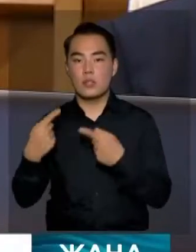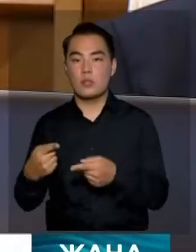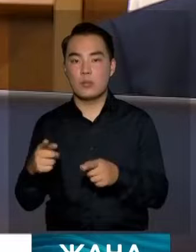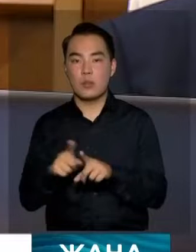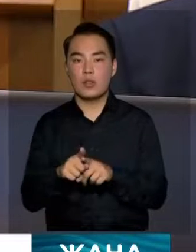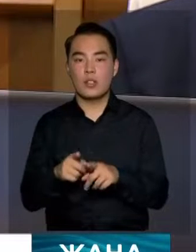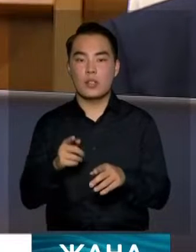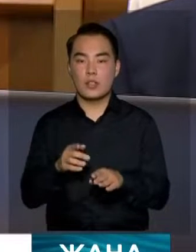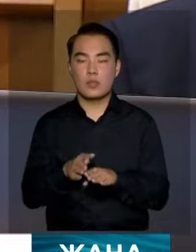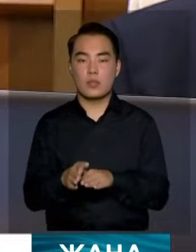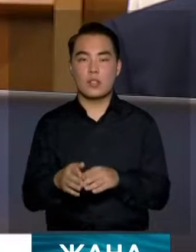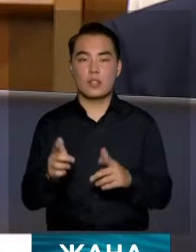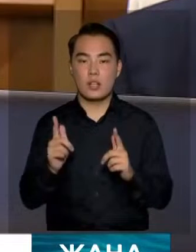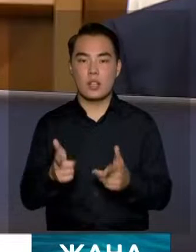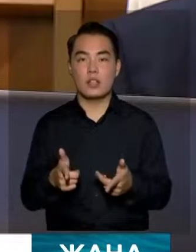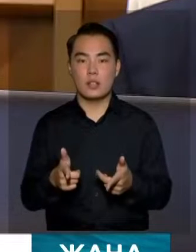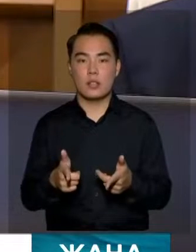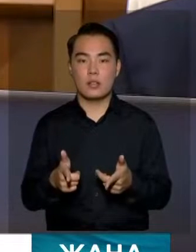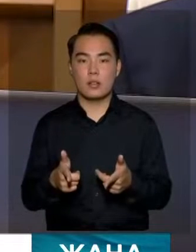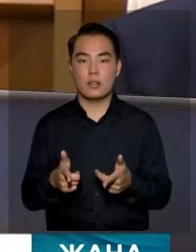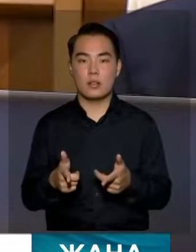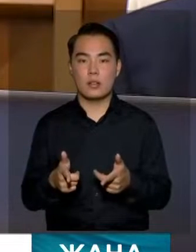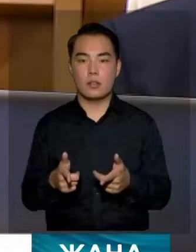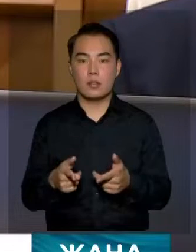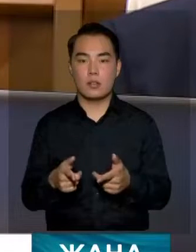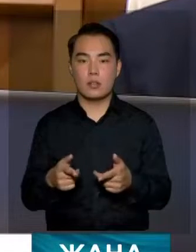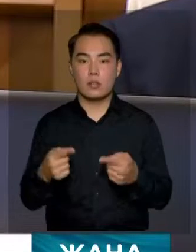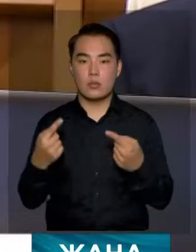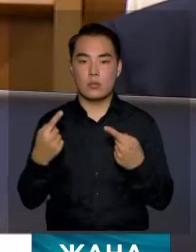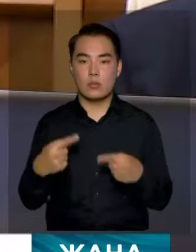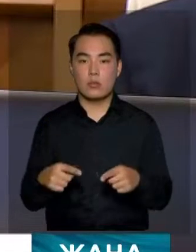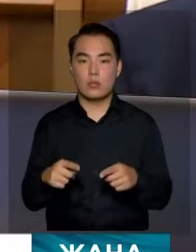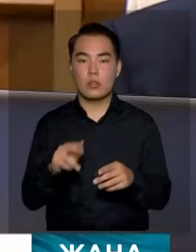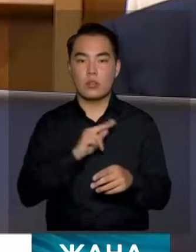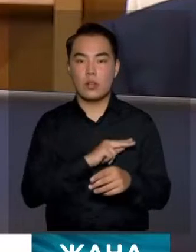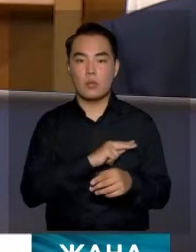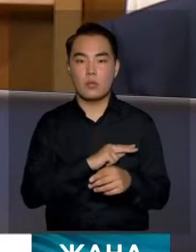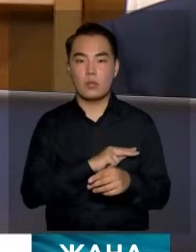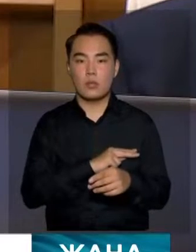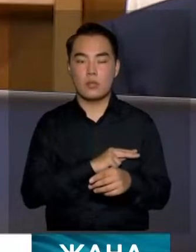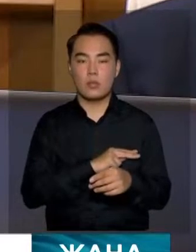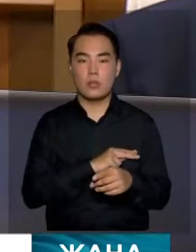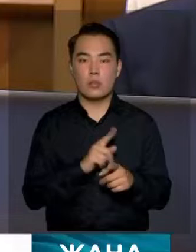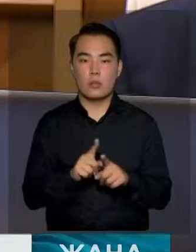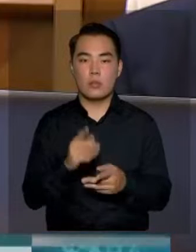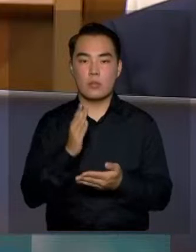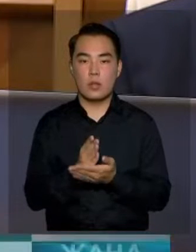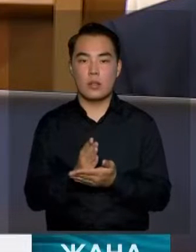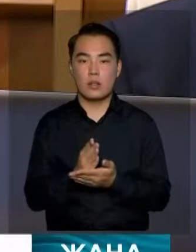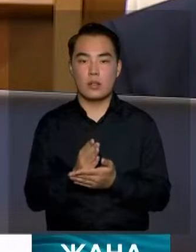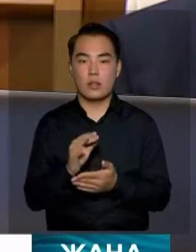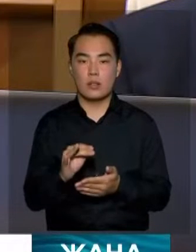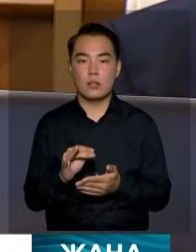Осындай келісімдерге отырмас бұрын ақылдасып алғандарыңыз дұрыс. Біраз уақыттан бері жұмыс жүргізілді, арада уағдаластық бар деп біздің алдымызға келіп